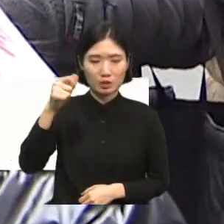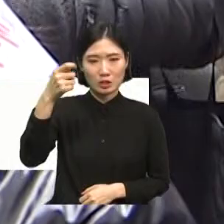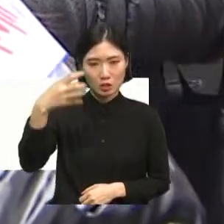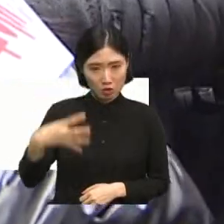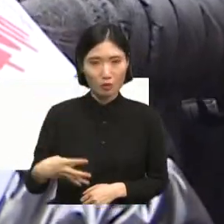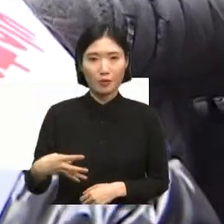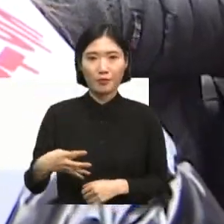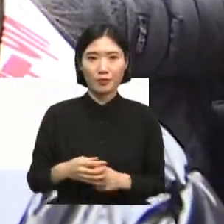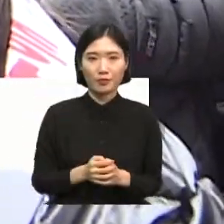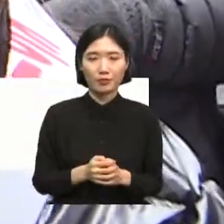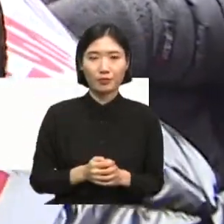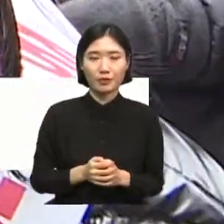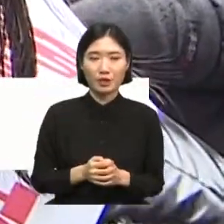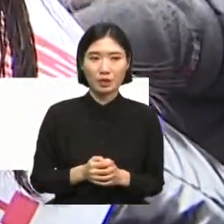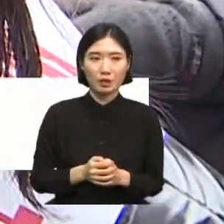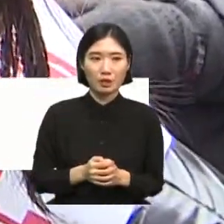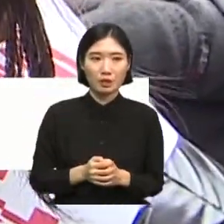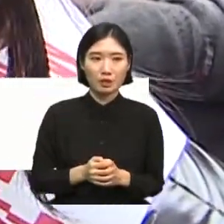번